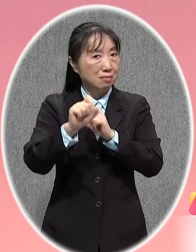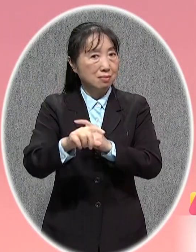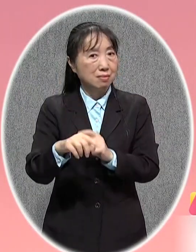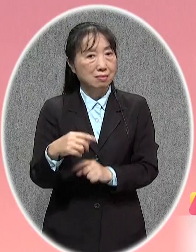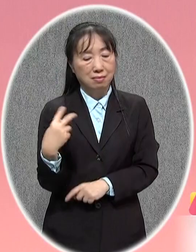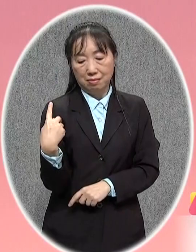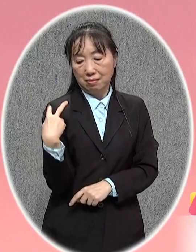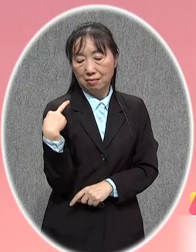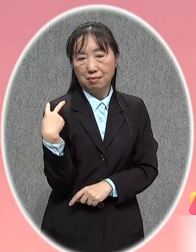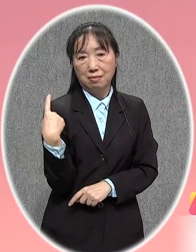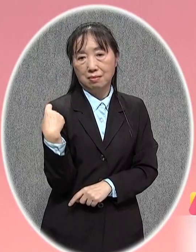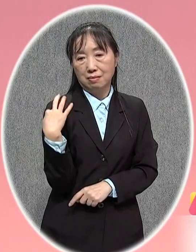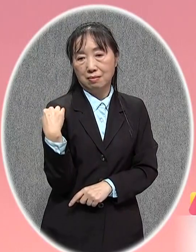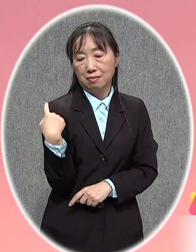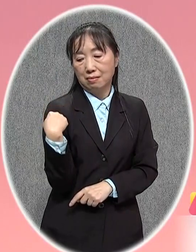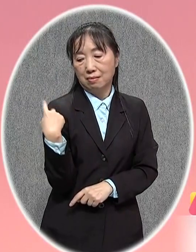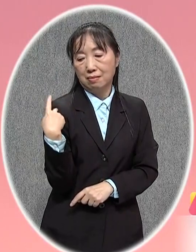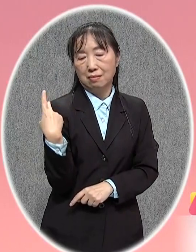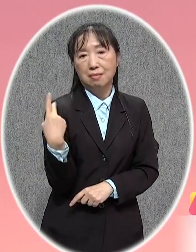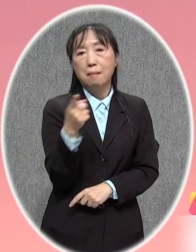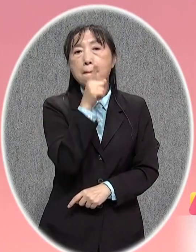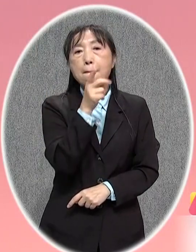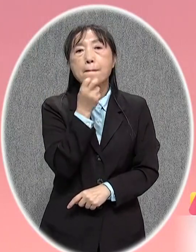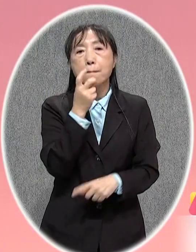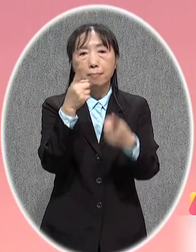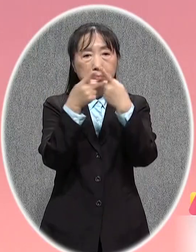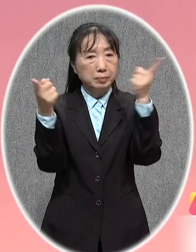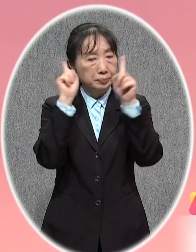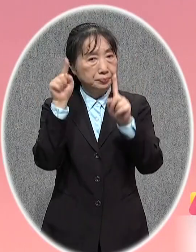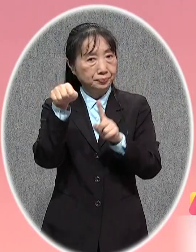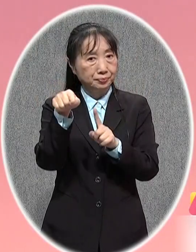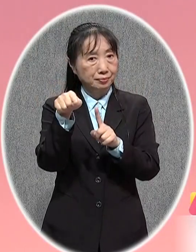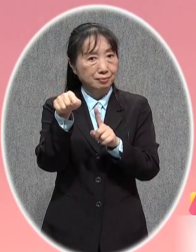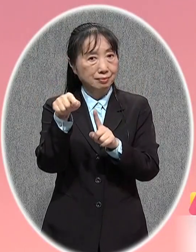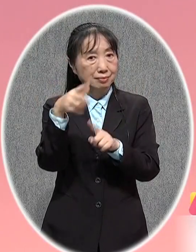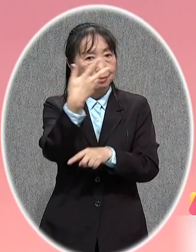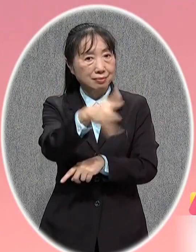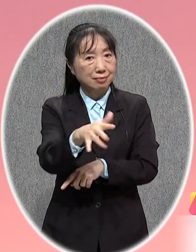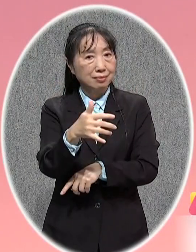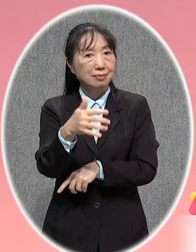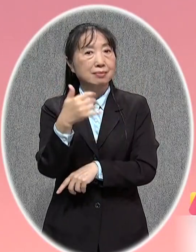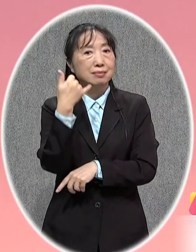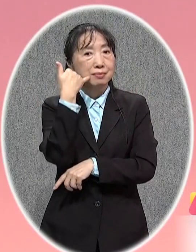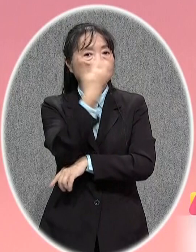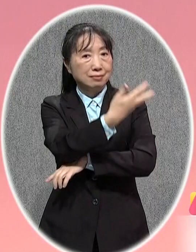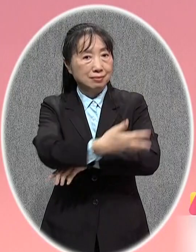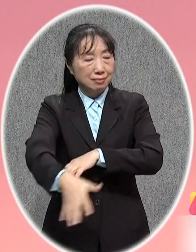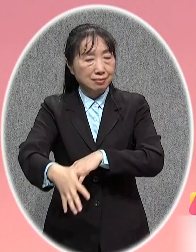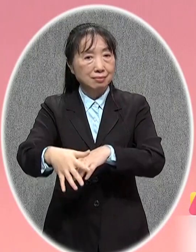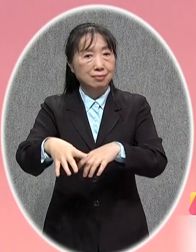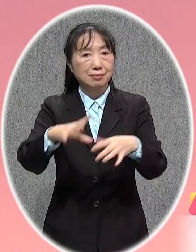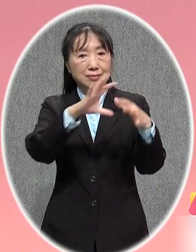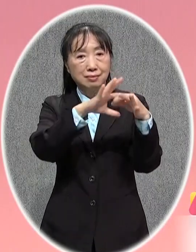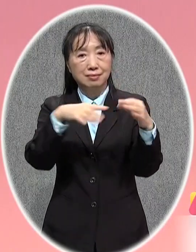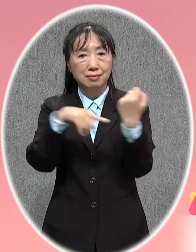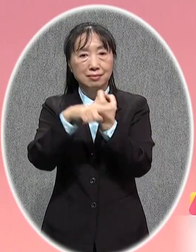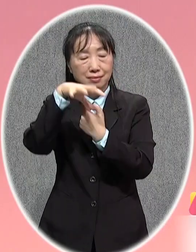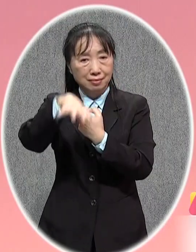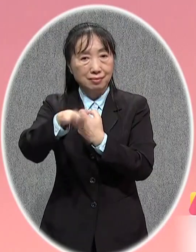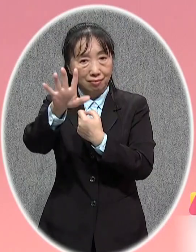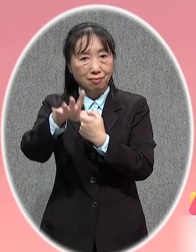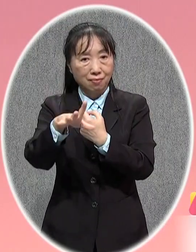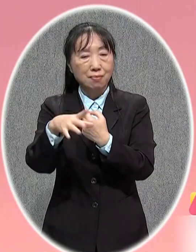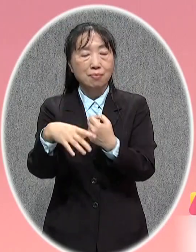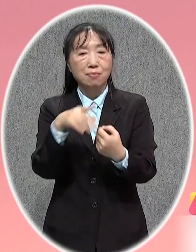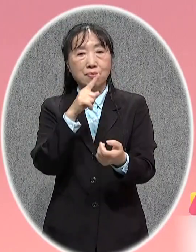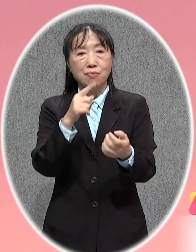两天也有中央大学的那个水海所的所长有一篇投书，他也明白的强